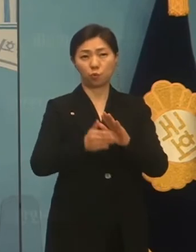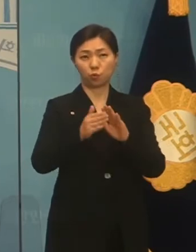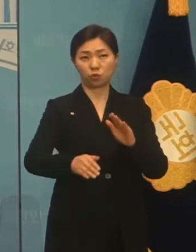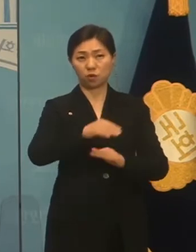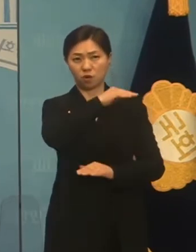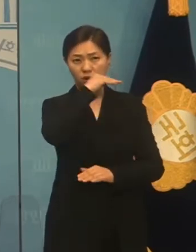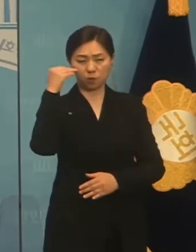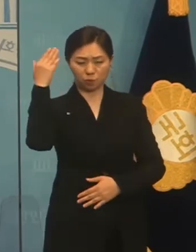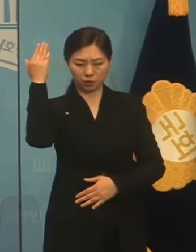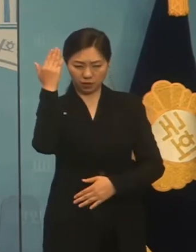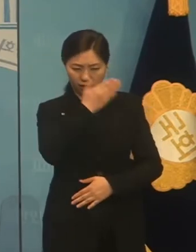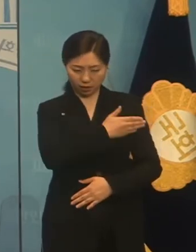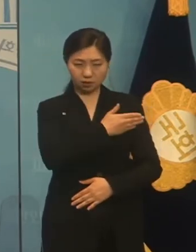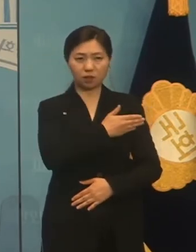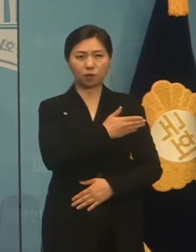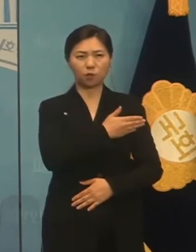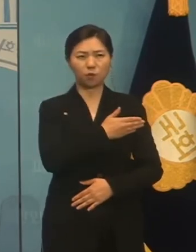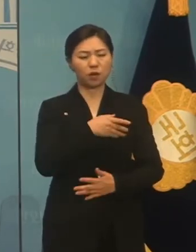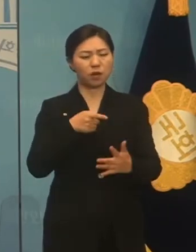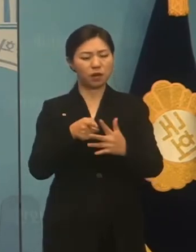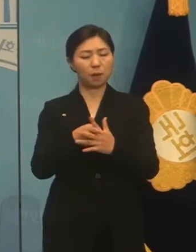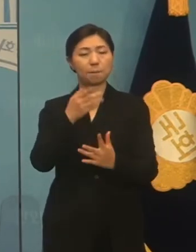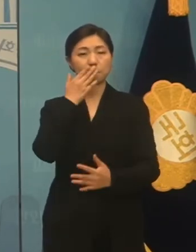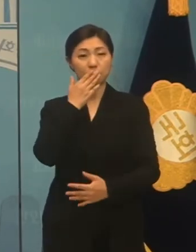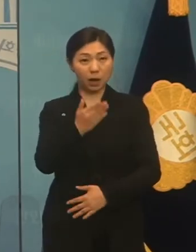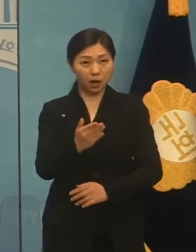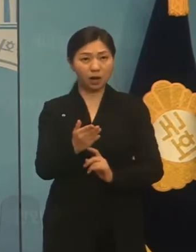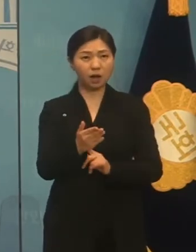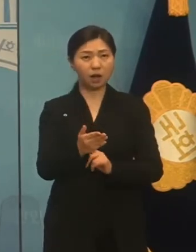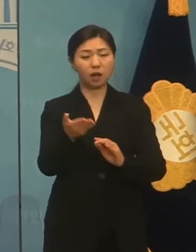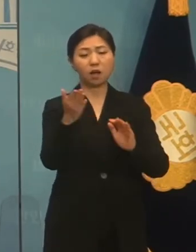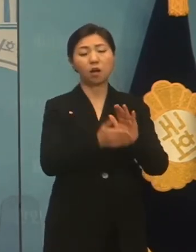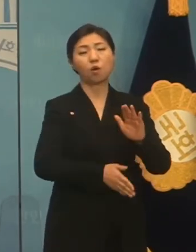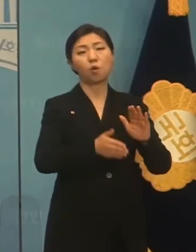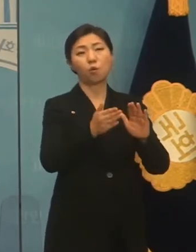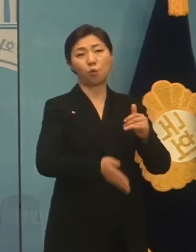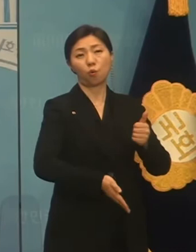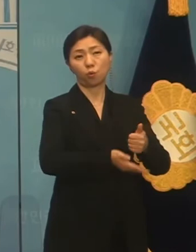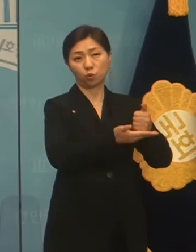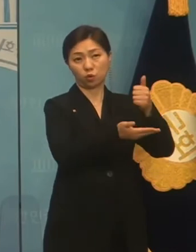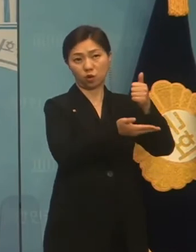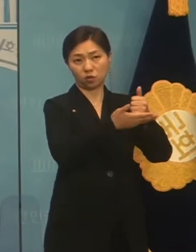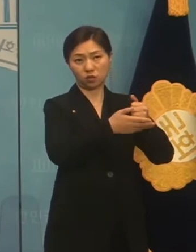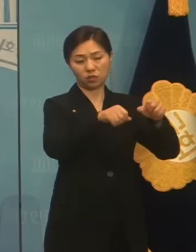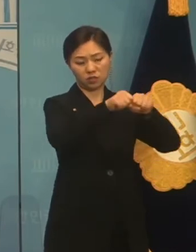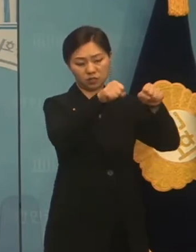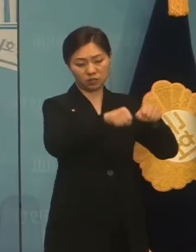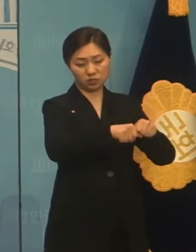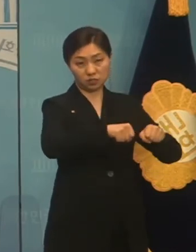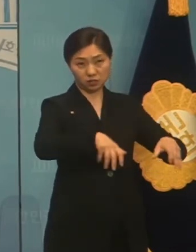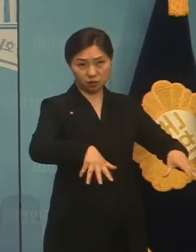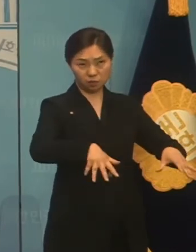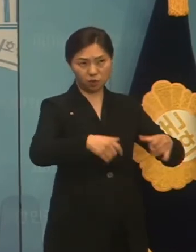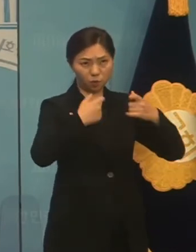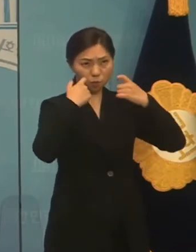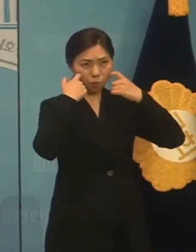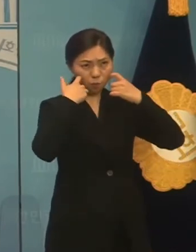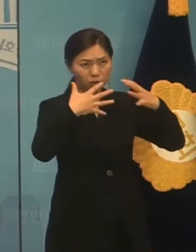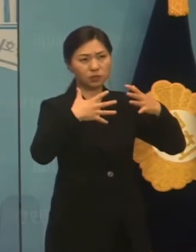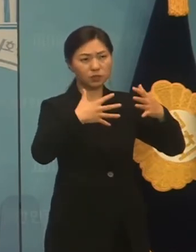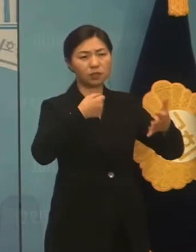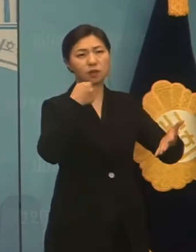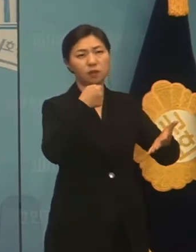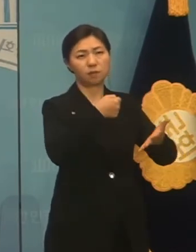공정하고 투명하고 예측 가능한 공천 시스템을 확고하게 정착시키겠습니다.